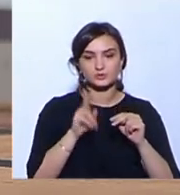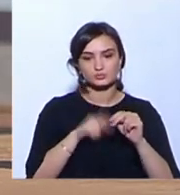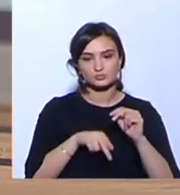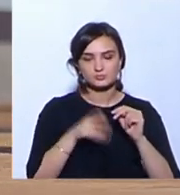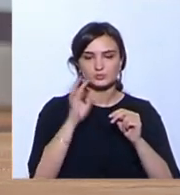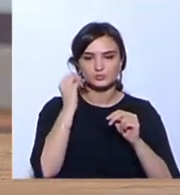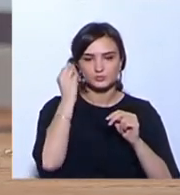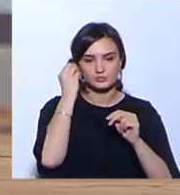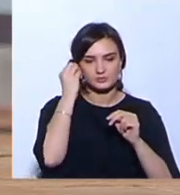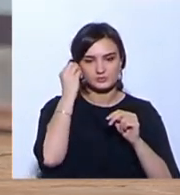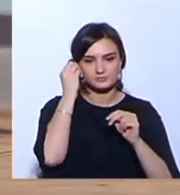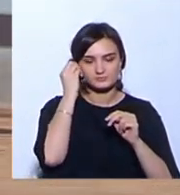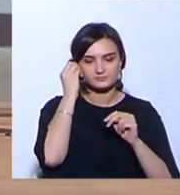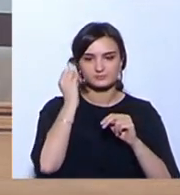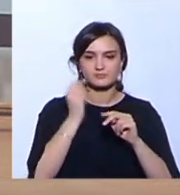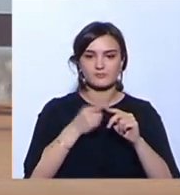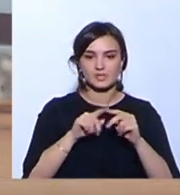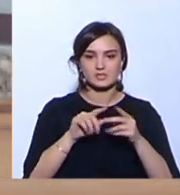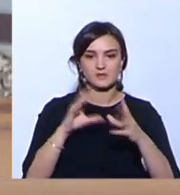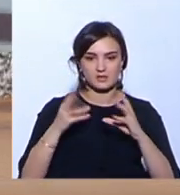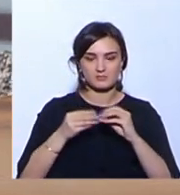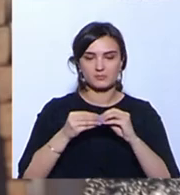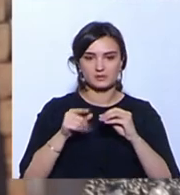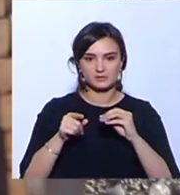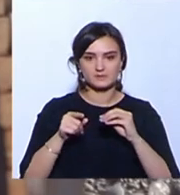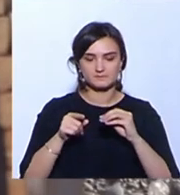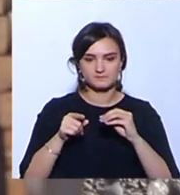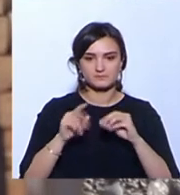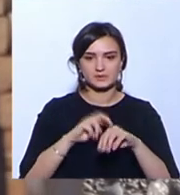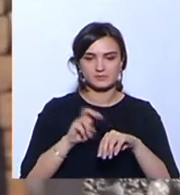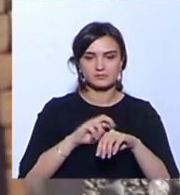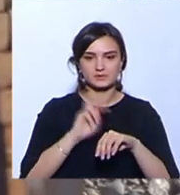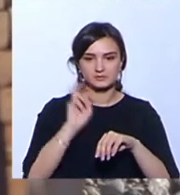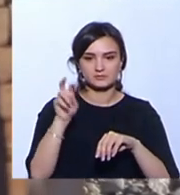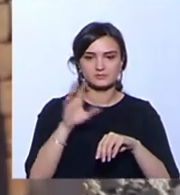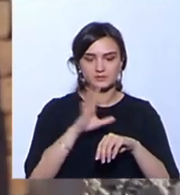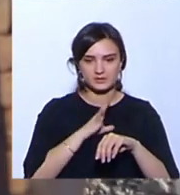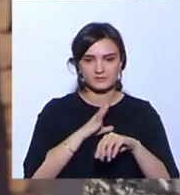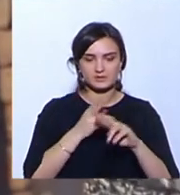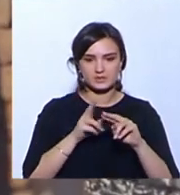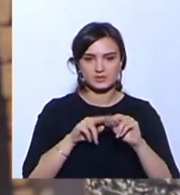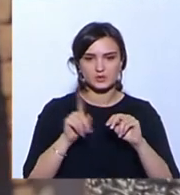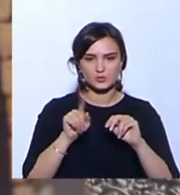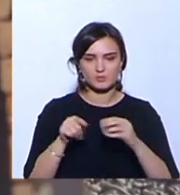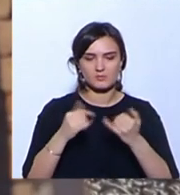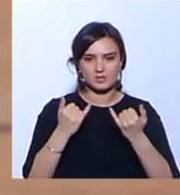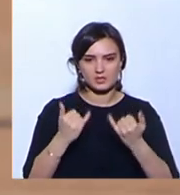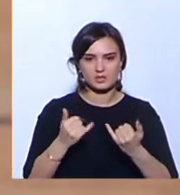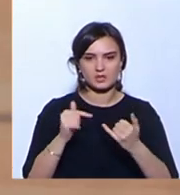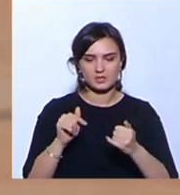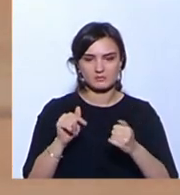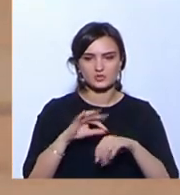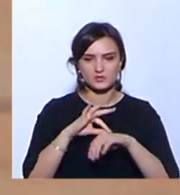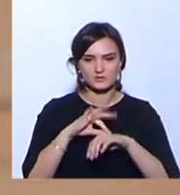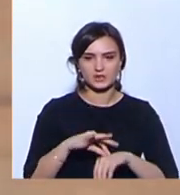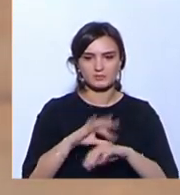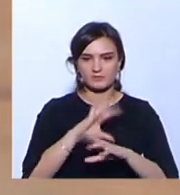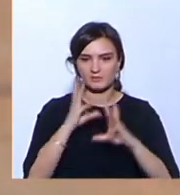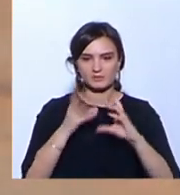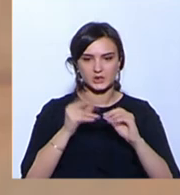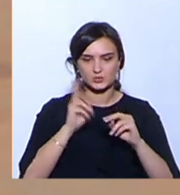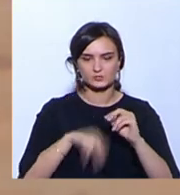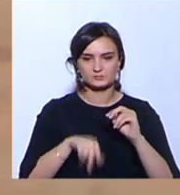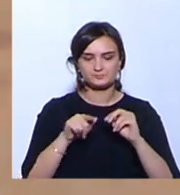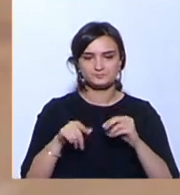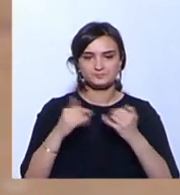დასრულდებოდა თუ არა საერთოდ ეს ყველაფერი. თითოეული ჩემი ვიზიტი ექიმთან იყო ისე, რომ აი ახლა ამ კურს ჩავიტარებ და ყველაფერი